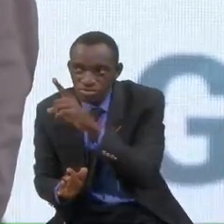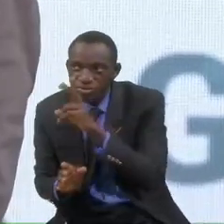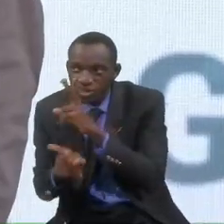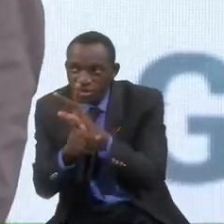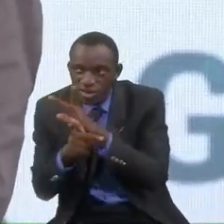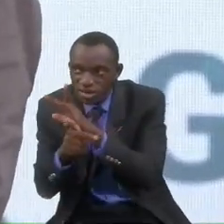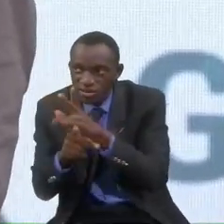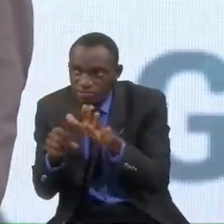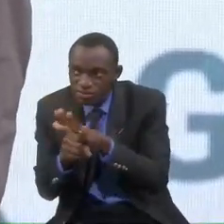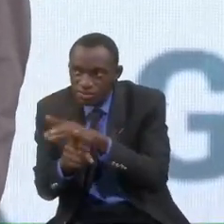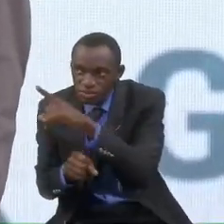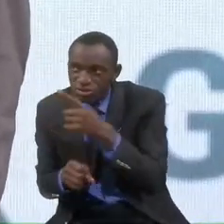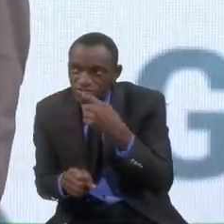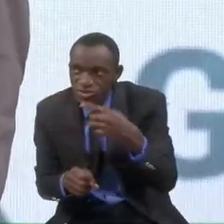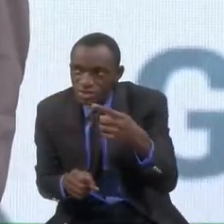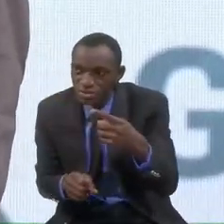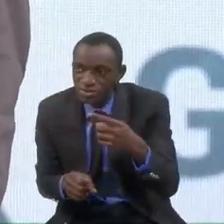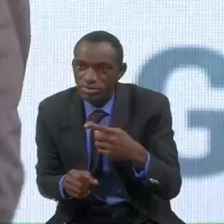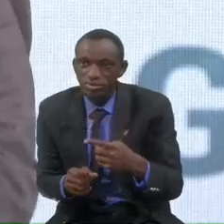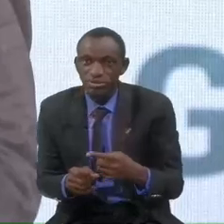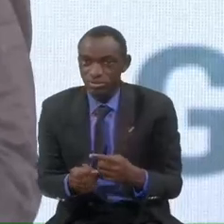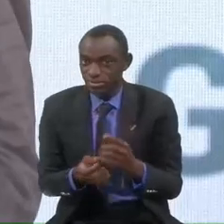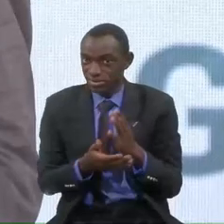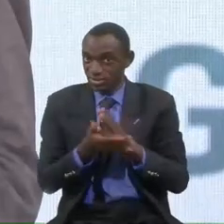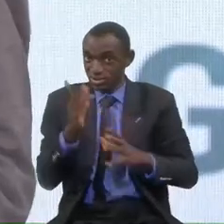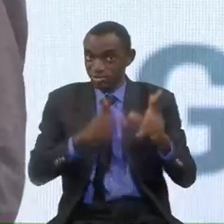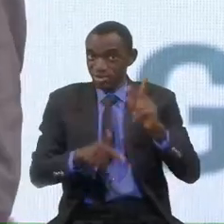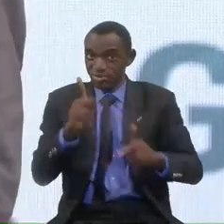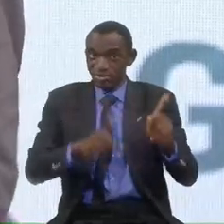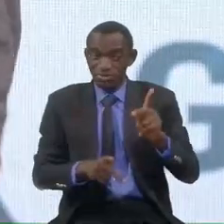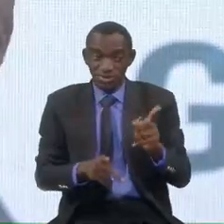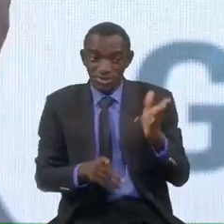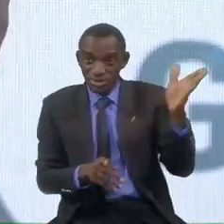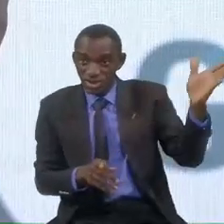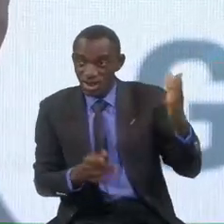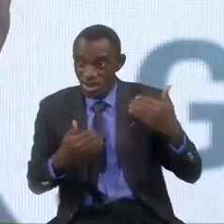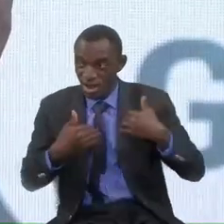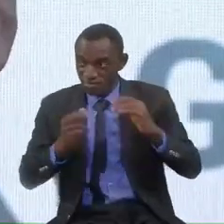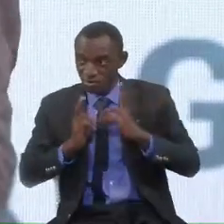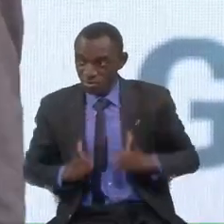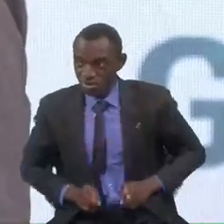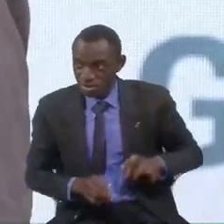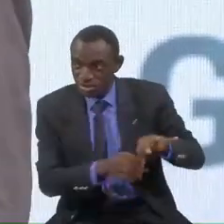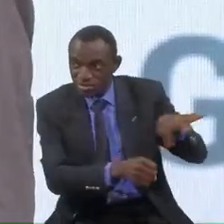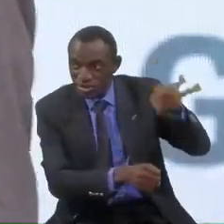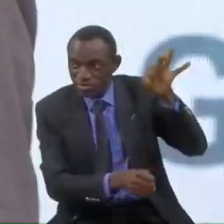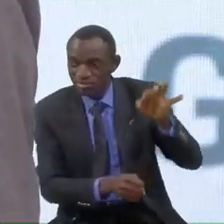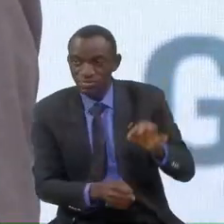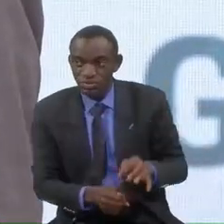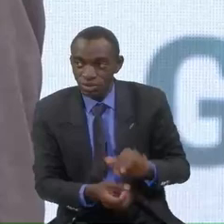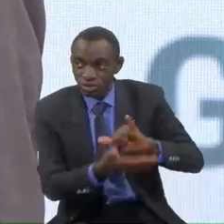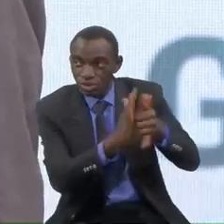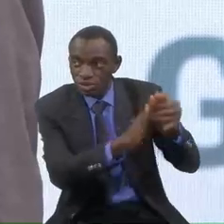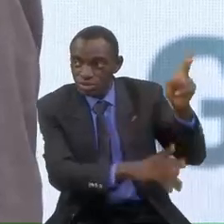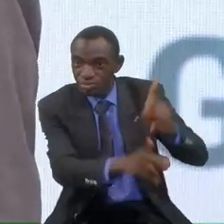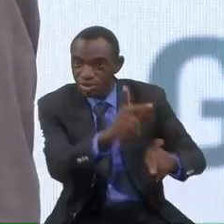il faut savoir ce que tu dois dire là-bas. Il y a des gens là-bas, hein, avec l'esprit humain. Ces gens-là, ils